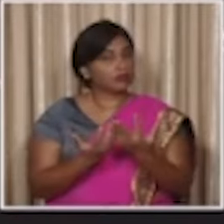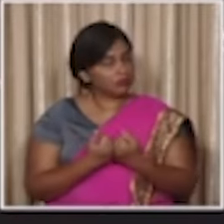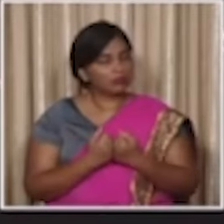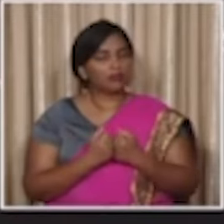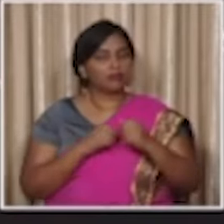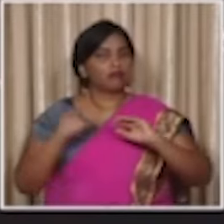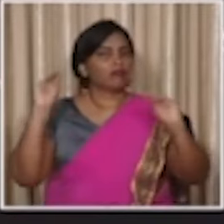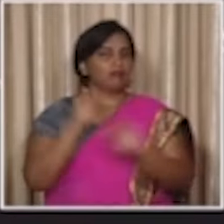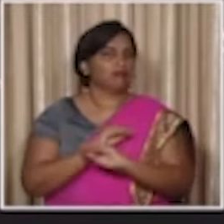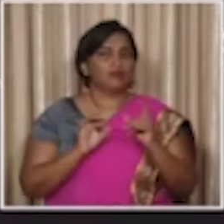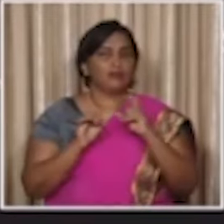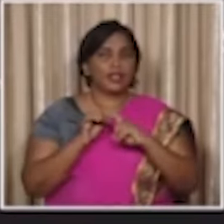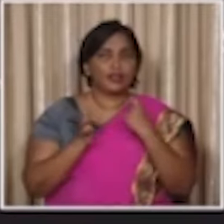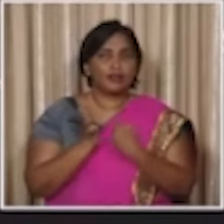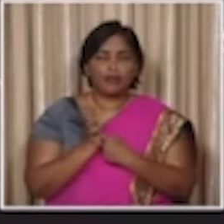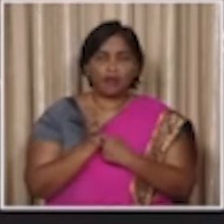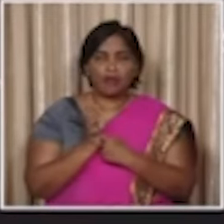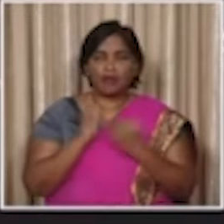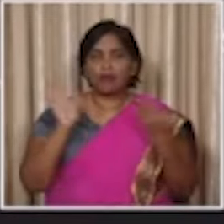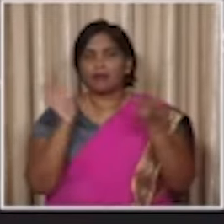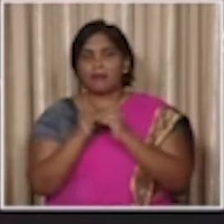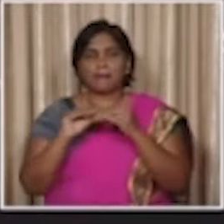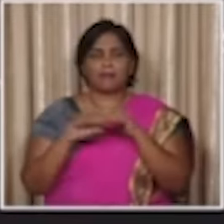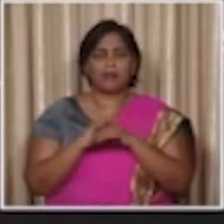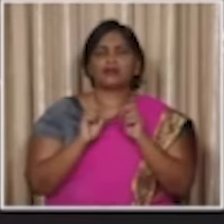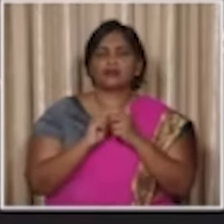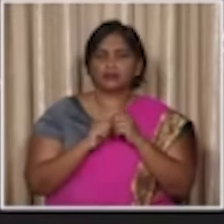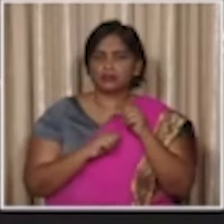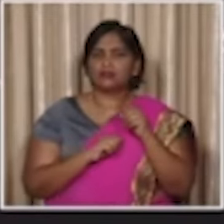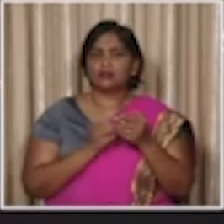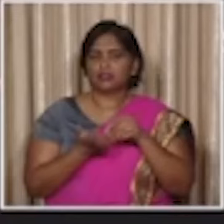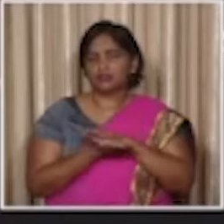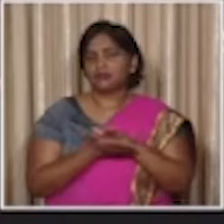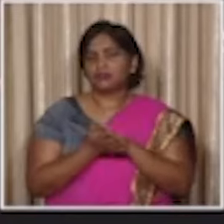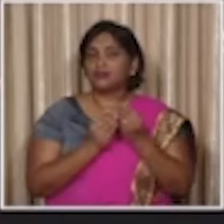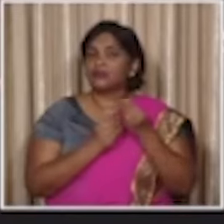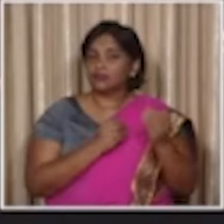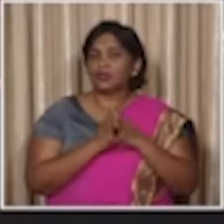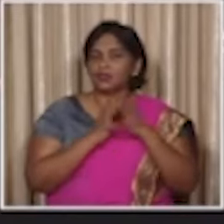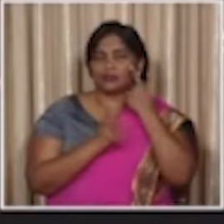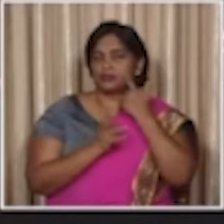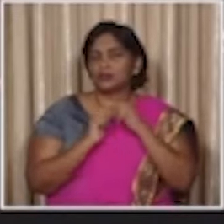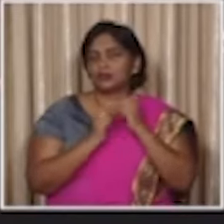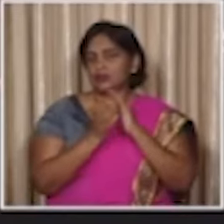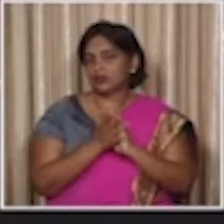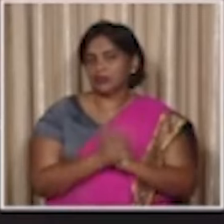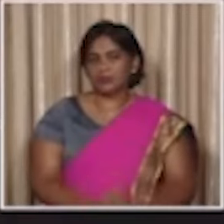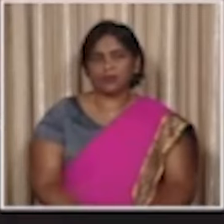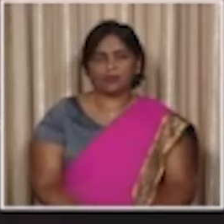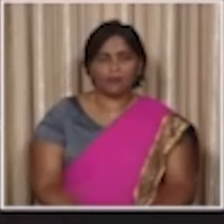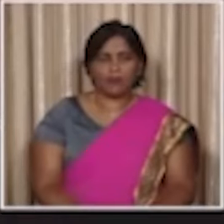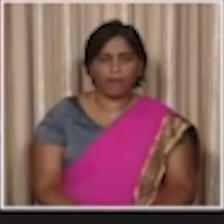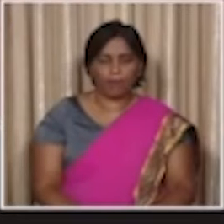ගරු ඇමතුමා QR කේතයට ඇතුල් කරගන්න බැරුව අවුලක් තියෙනවා. ඒ නිසා මේක නිවැරදි කරලා දුන්නොත් අර ගොඩක් අසරණ වෙච්ච අයට සහනයක්